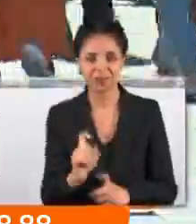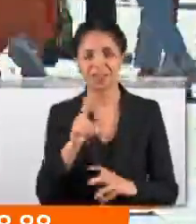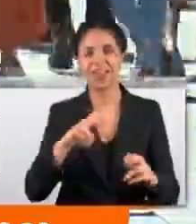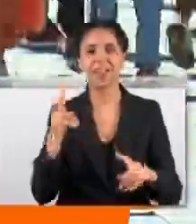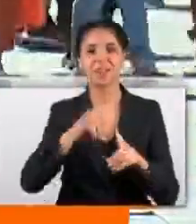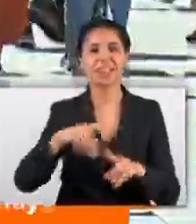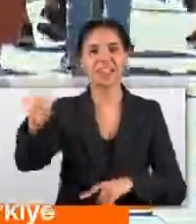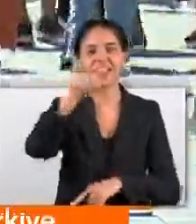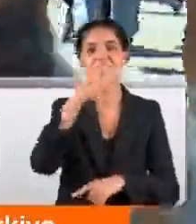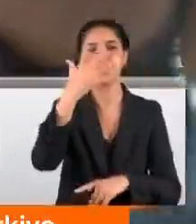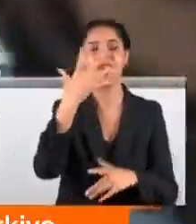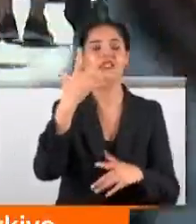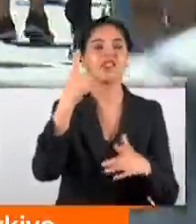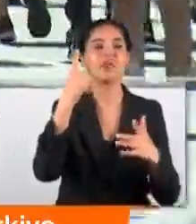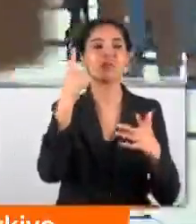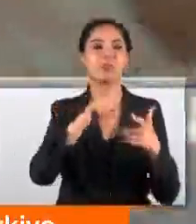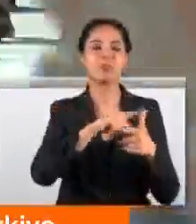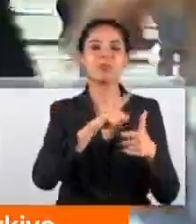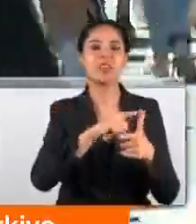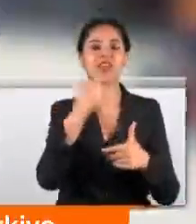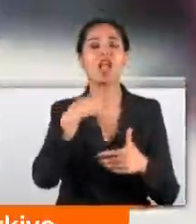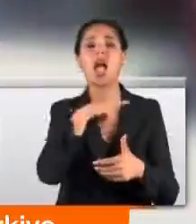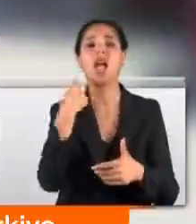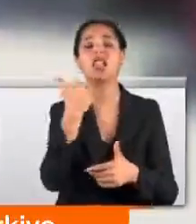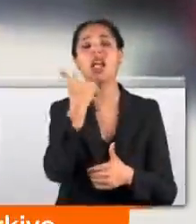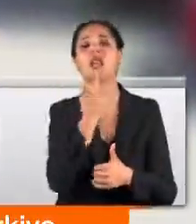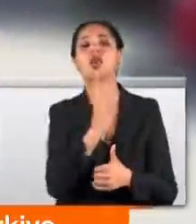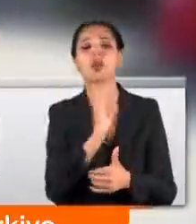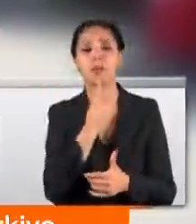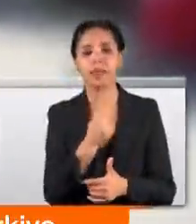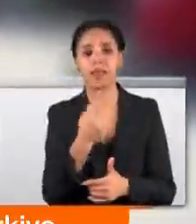Araştırmaya katılanların 5'te biri asla yalan söylemediğini iddia etti. Çok yalan